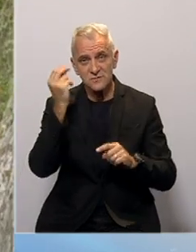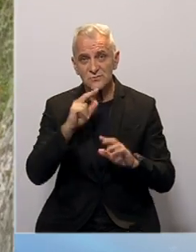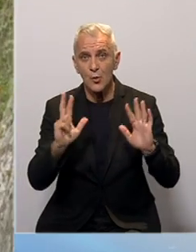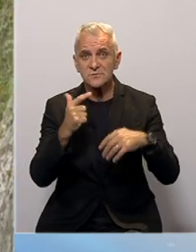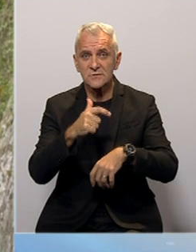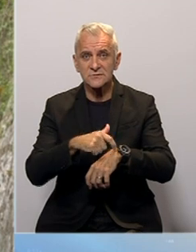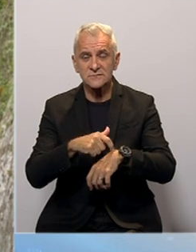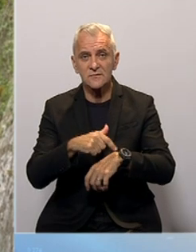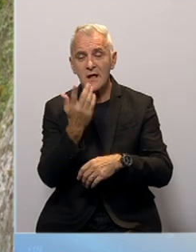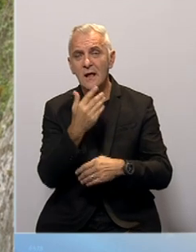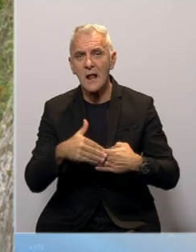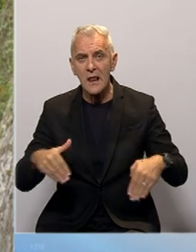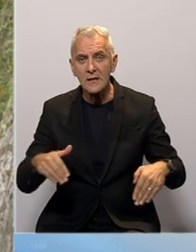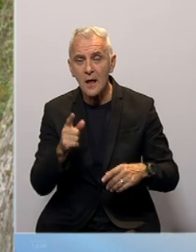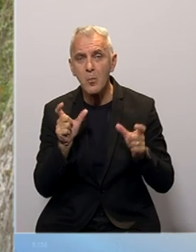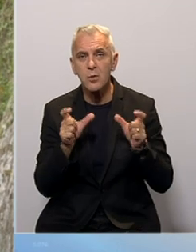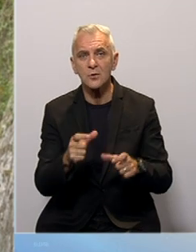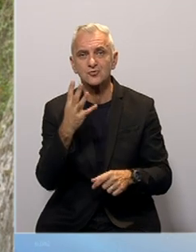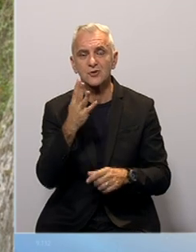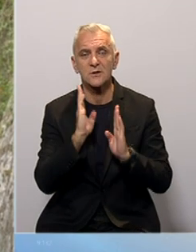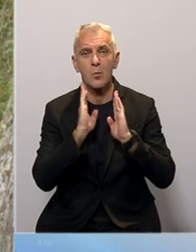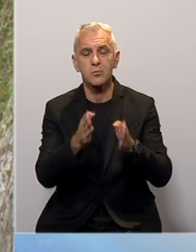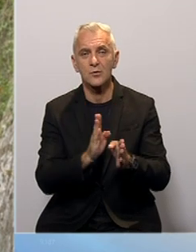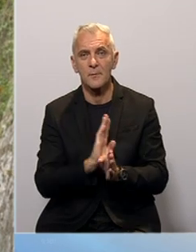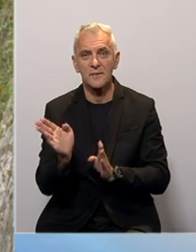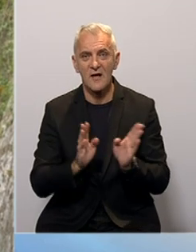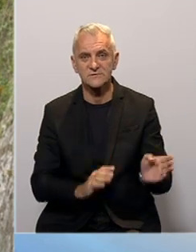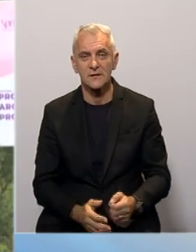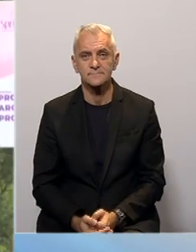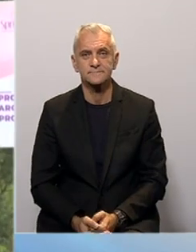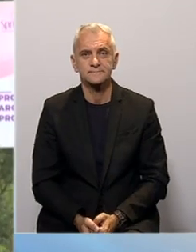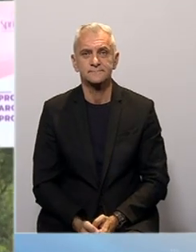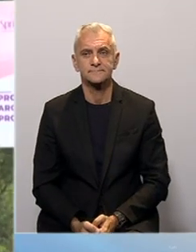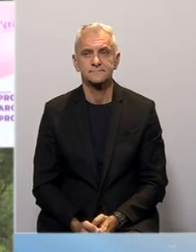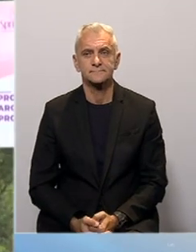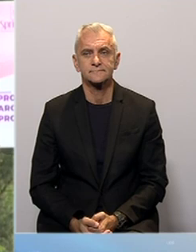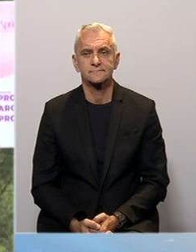18 časova na entitetskoj liniji blokiraju 4 putna pravca.